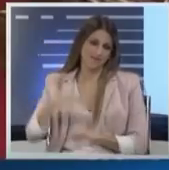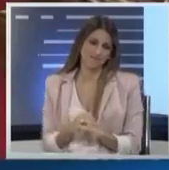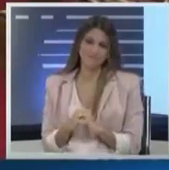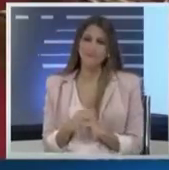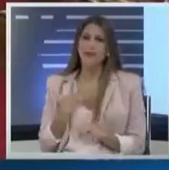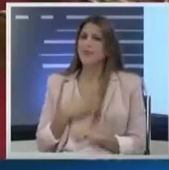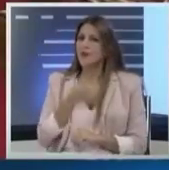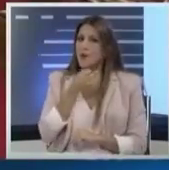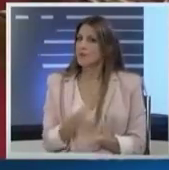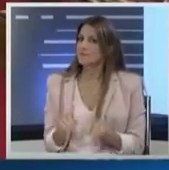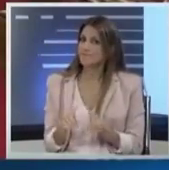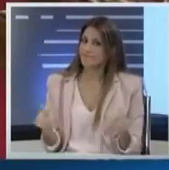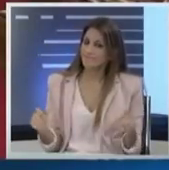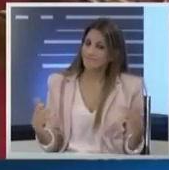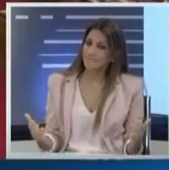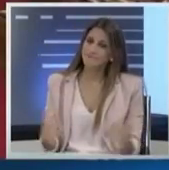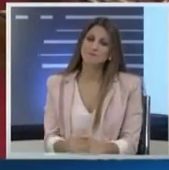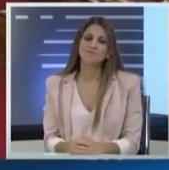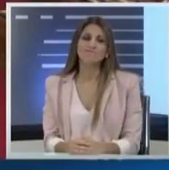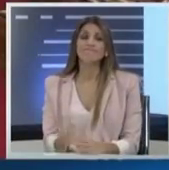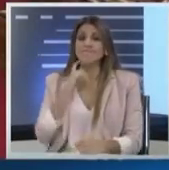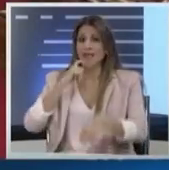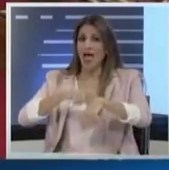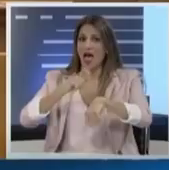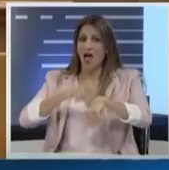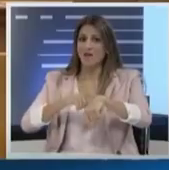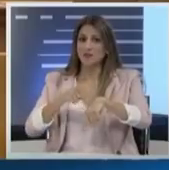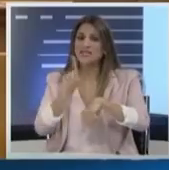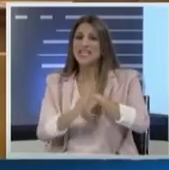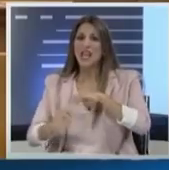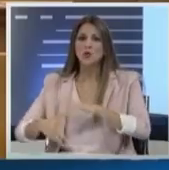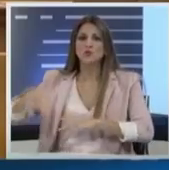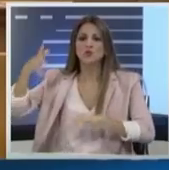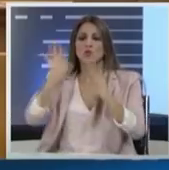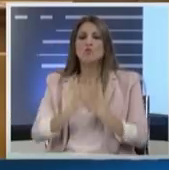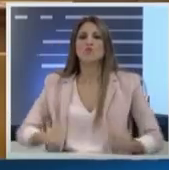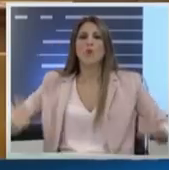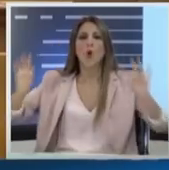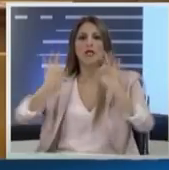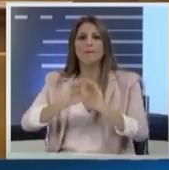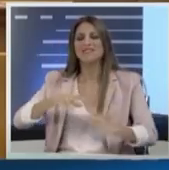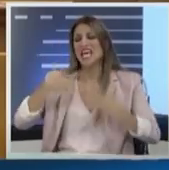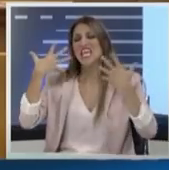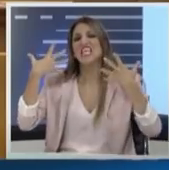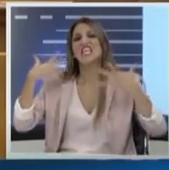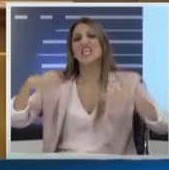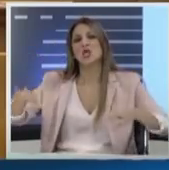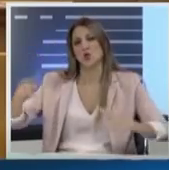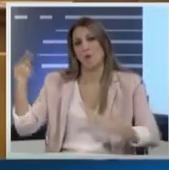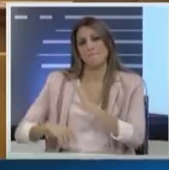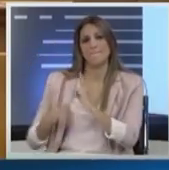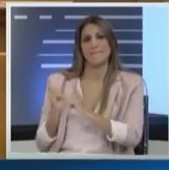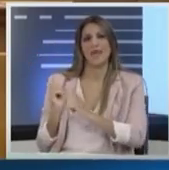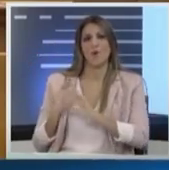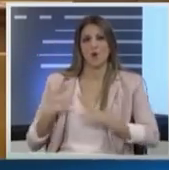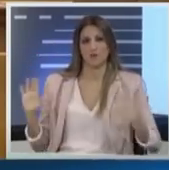Με δύο λόγια, είναι ένα τρισχυρότερο μνημόνιο, το οποίο έχει έτοιμο πρόγραμμα